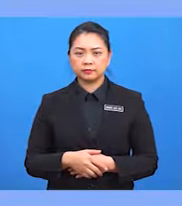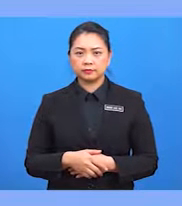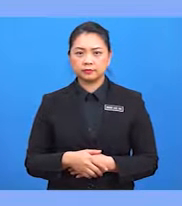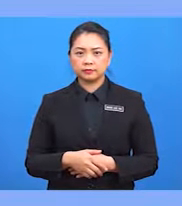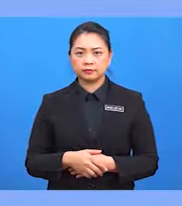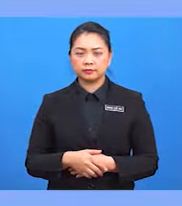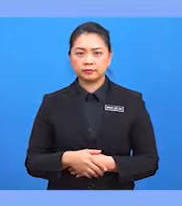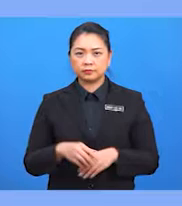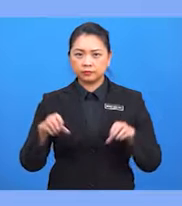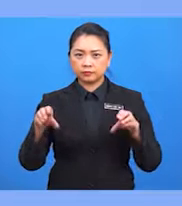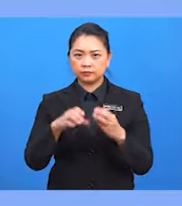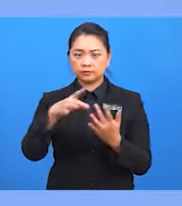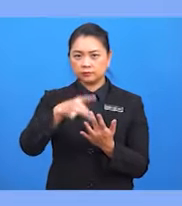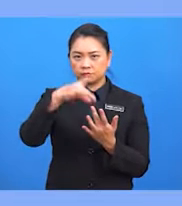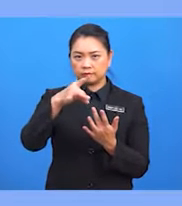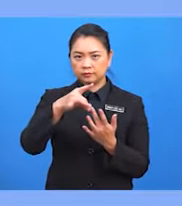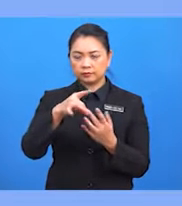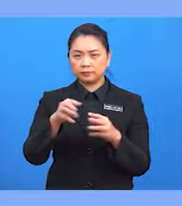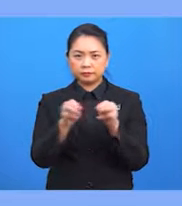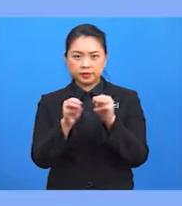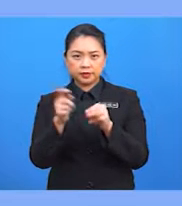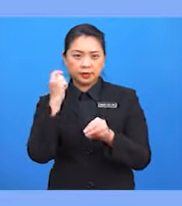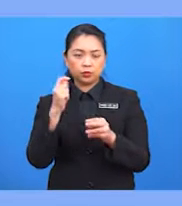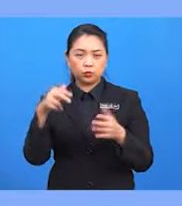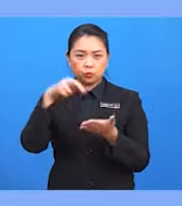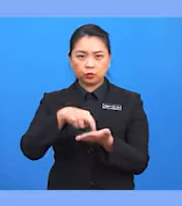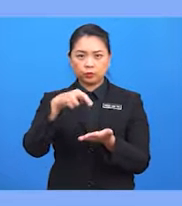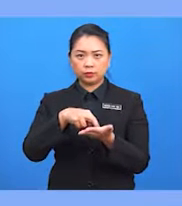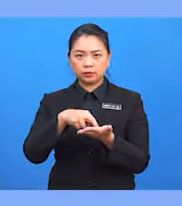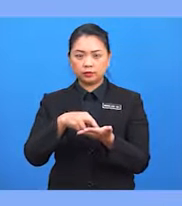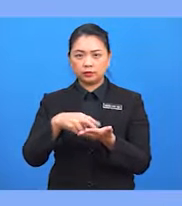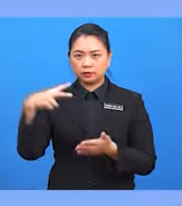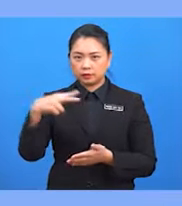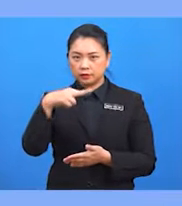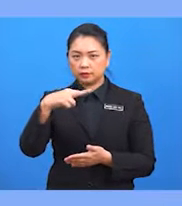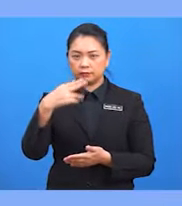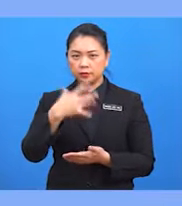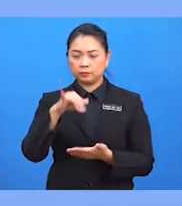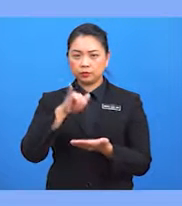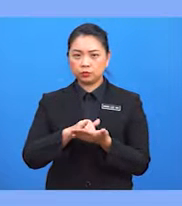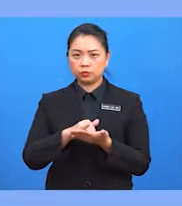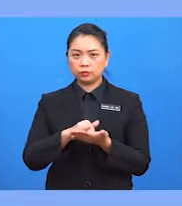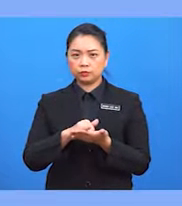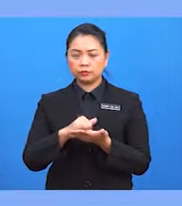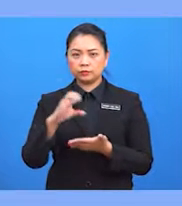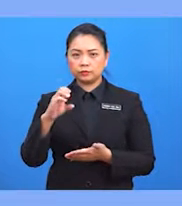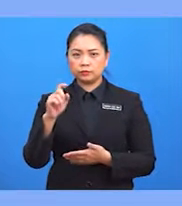Make selection, OK, dan cut, Ctrl X.